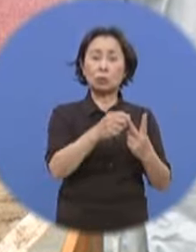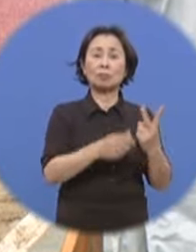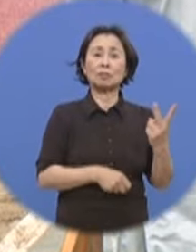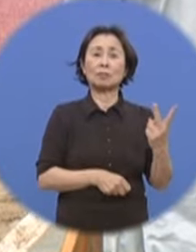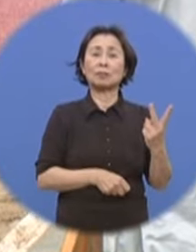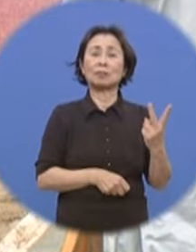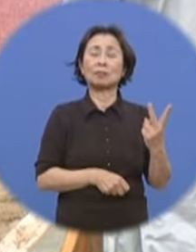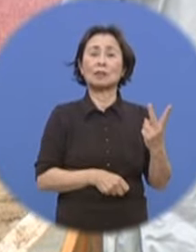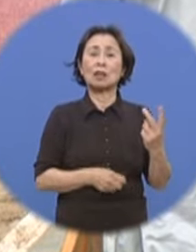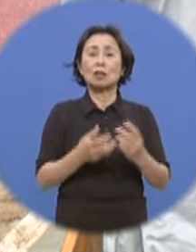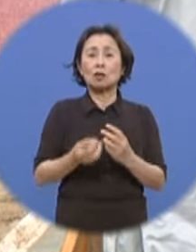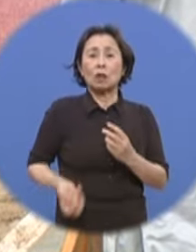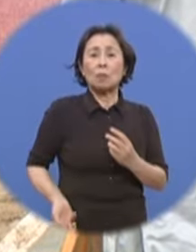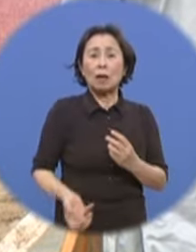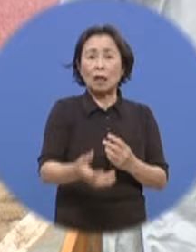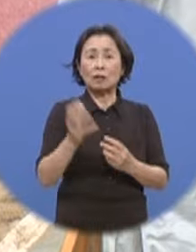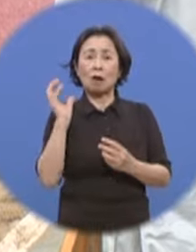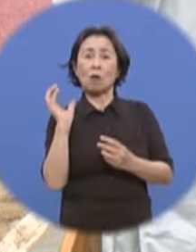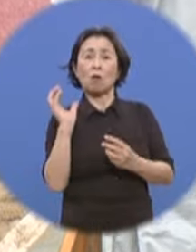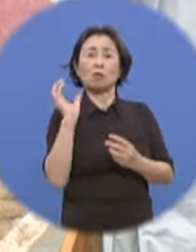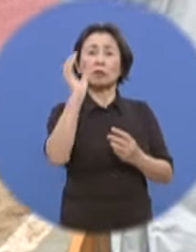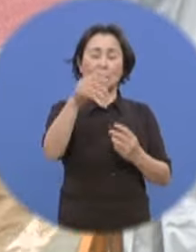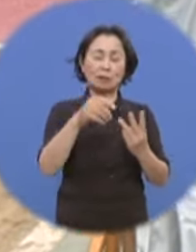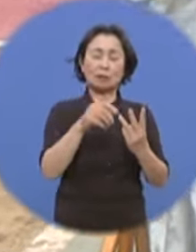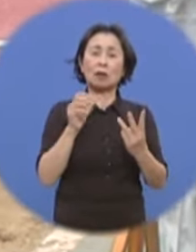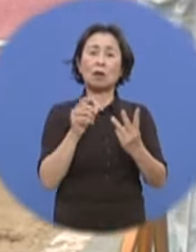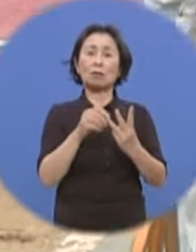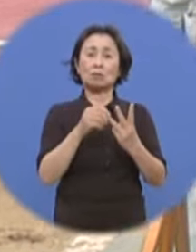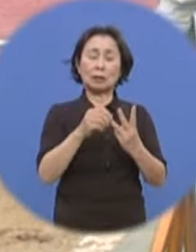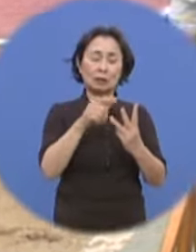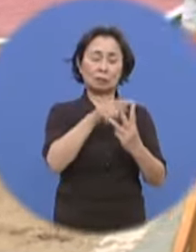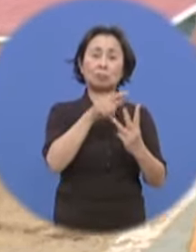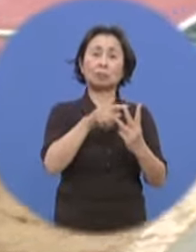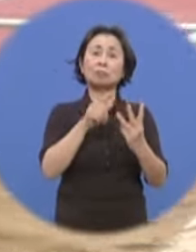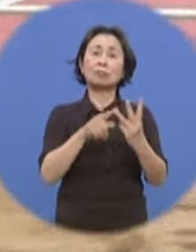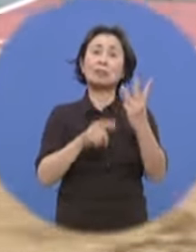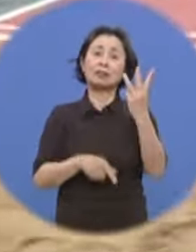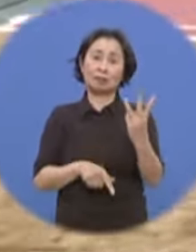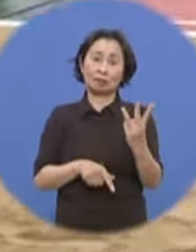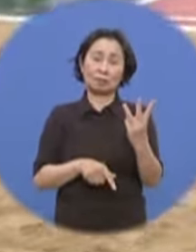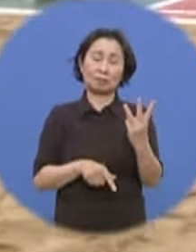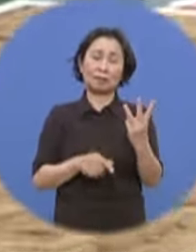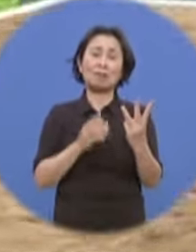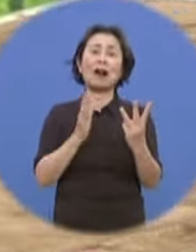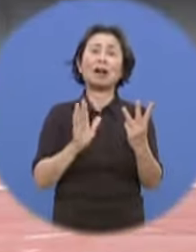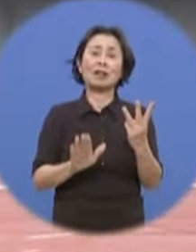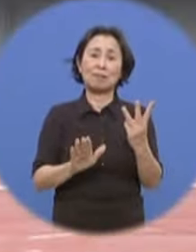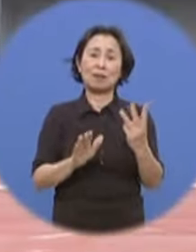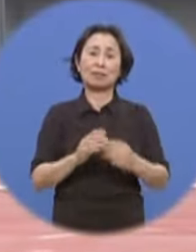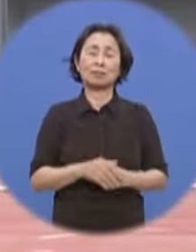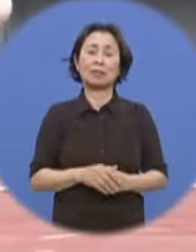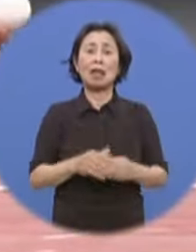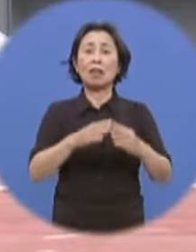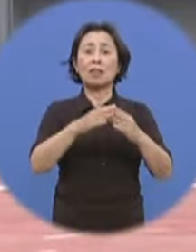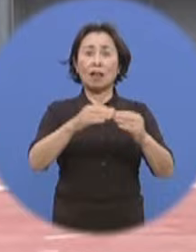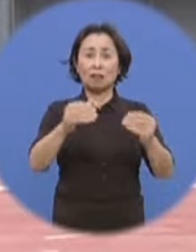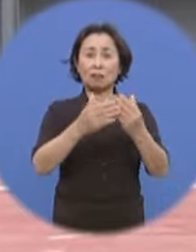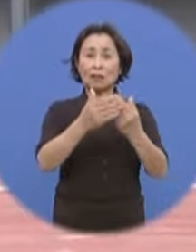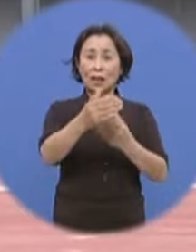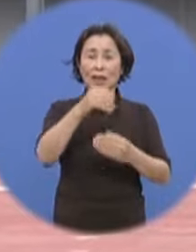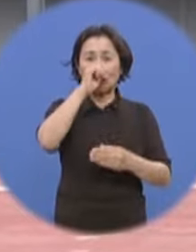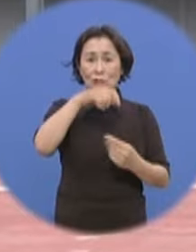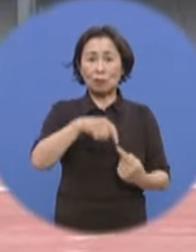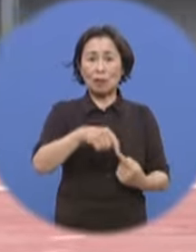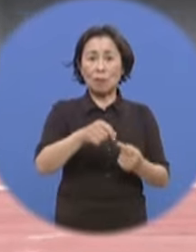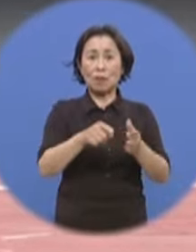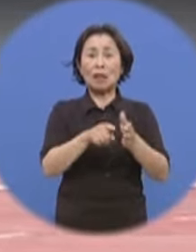ソフトボール投げや砲投げといった的の部の3つの部門に分かれています全国大会の予選も兼ねて